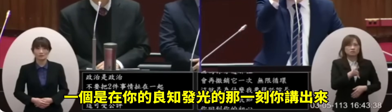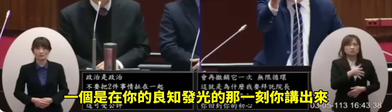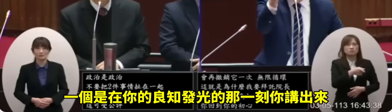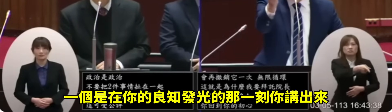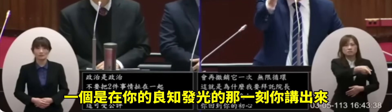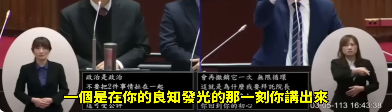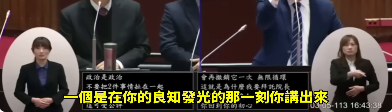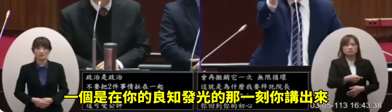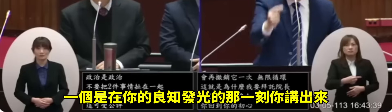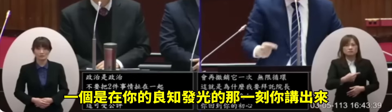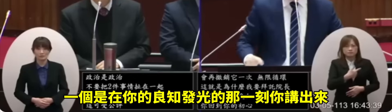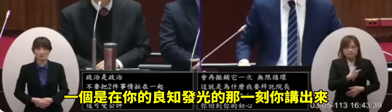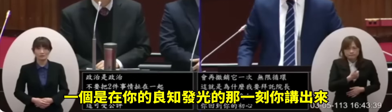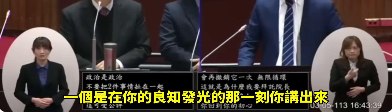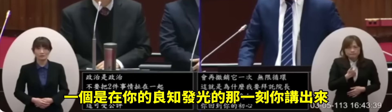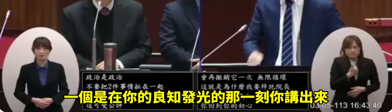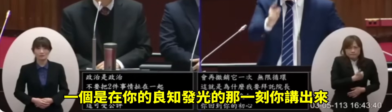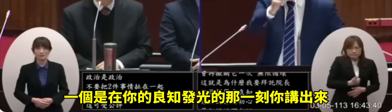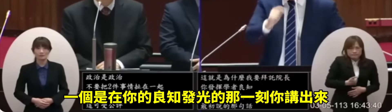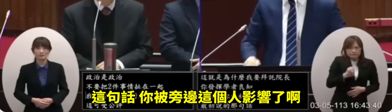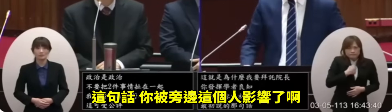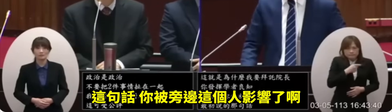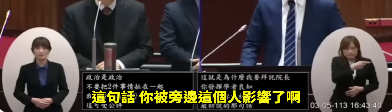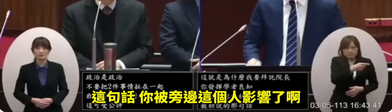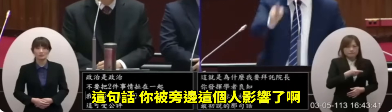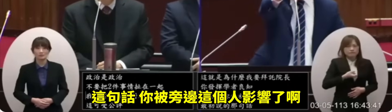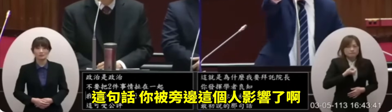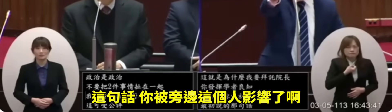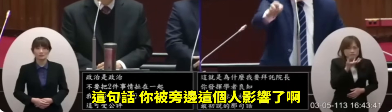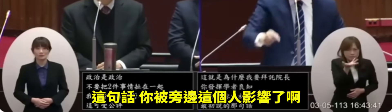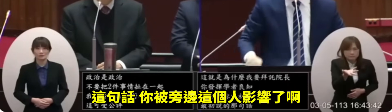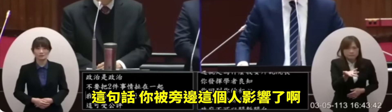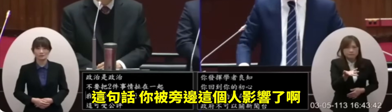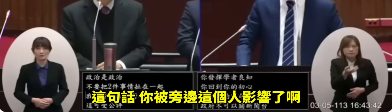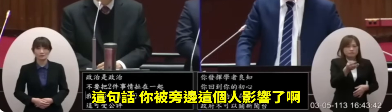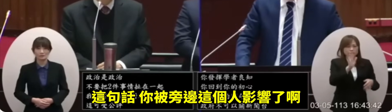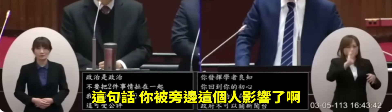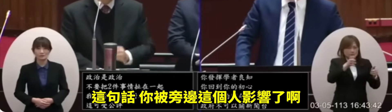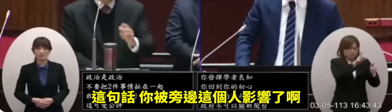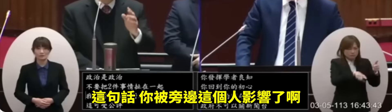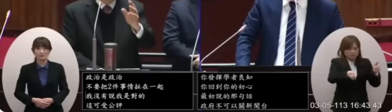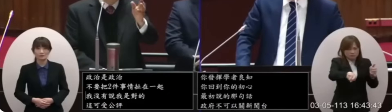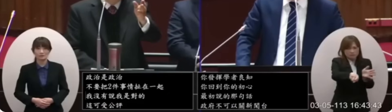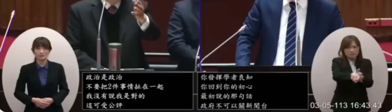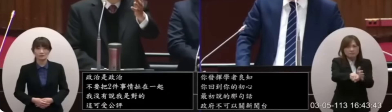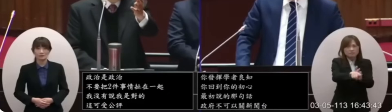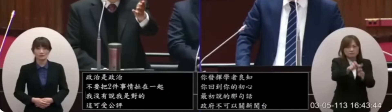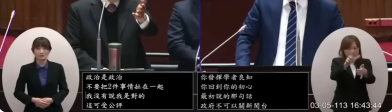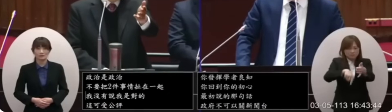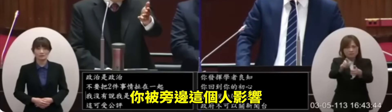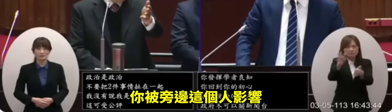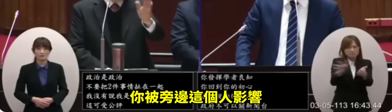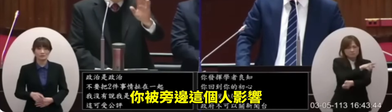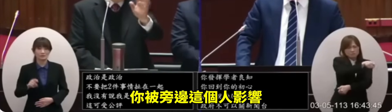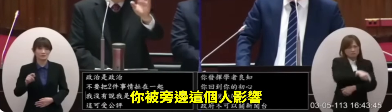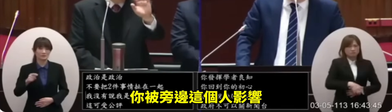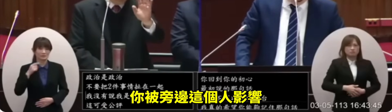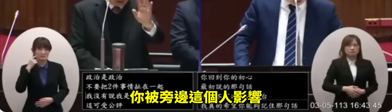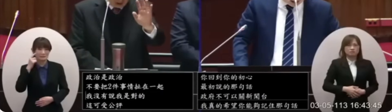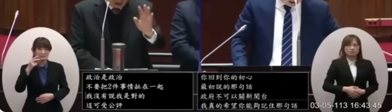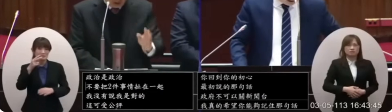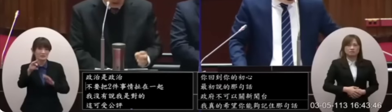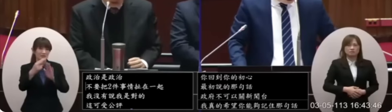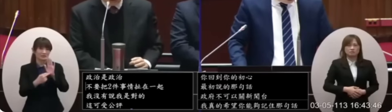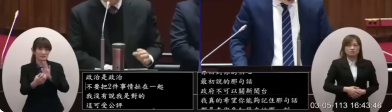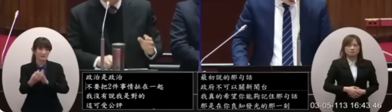你的良知发光的那一刻，你讲出了这句话，你被旁边这一个人影响了。 你这样， 你被旁边这个人影